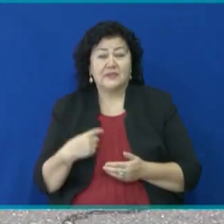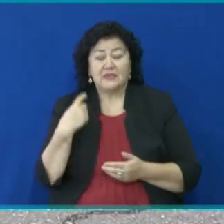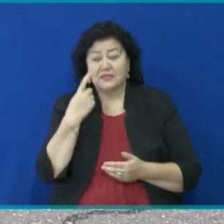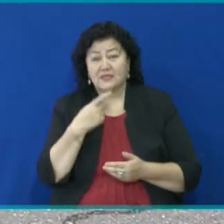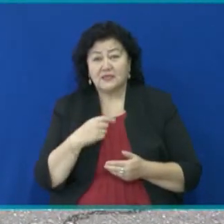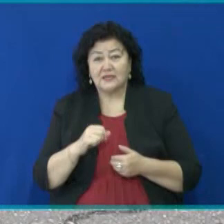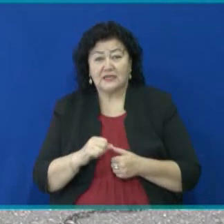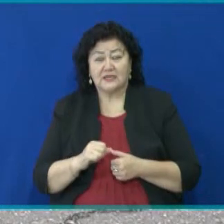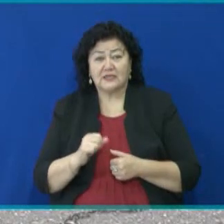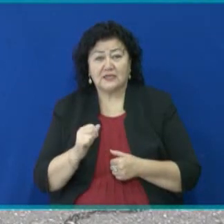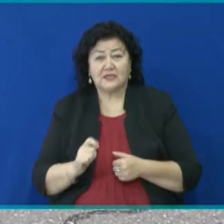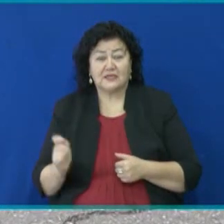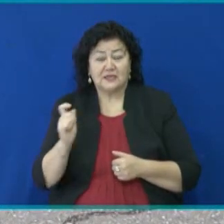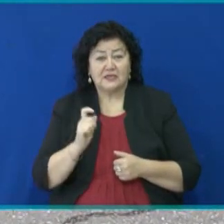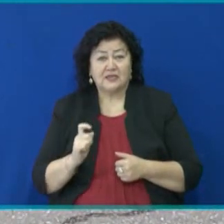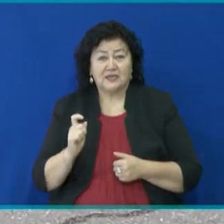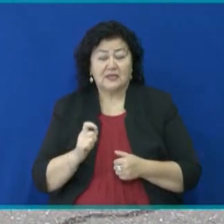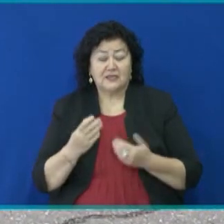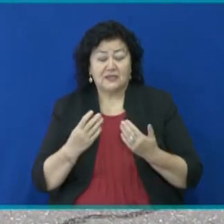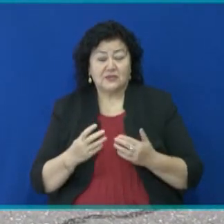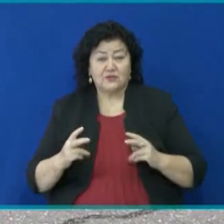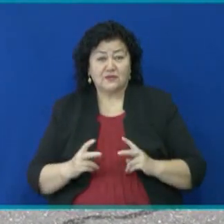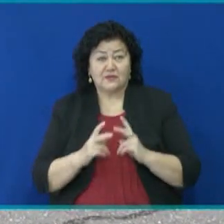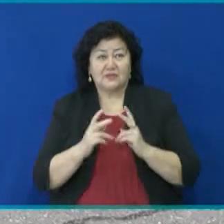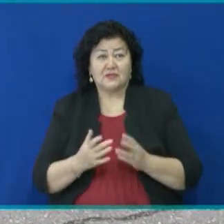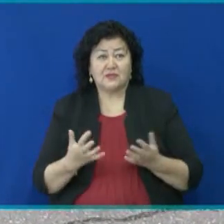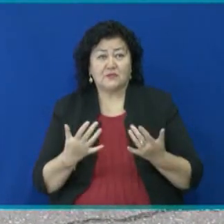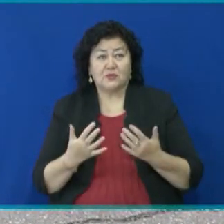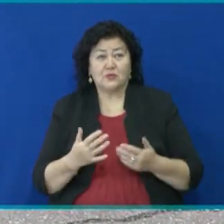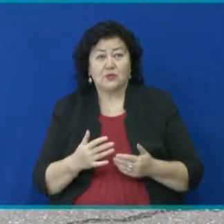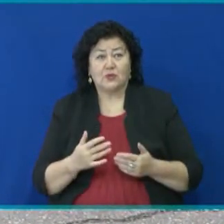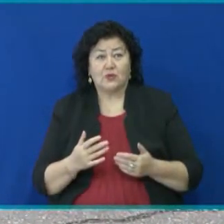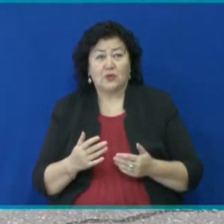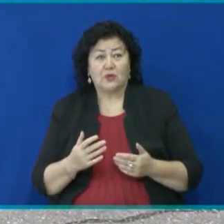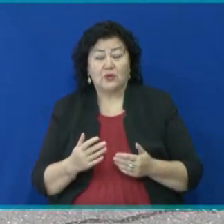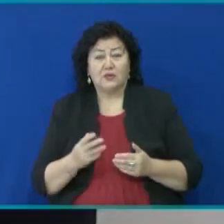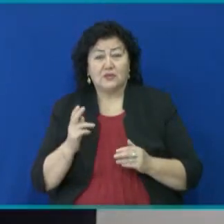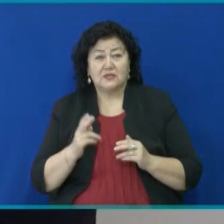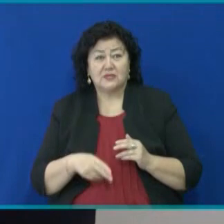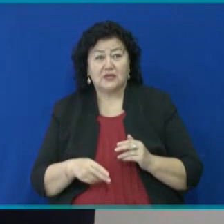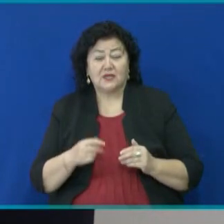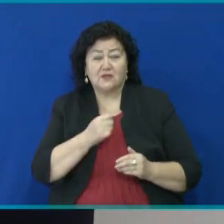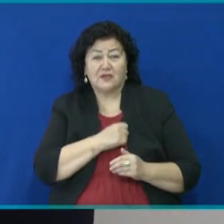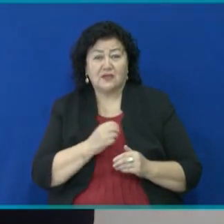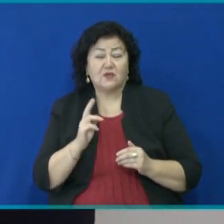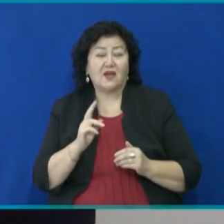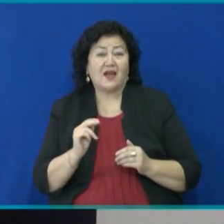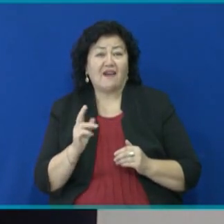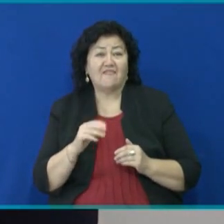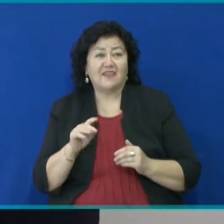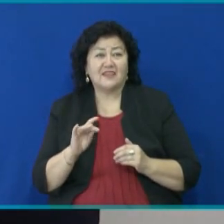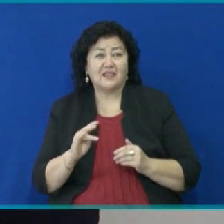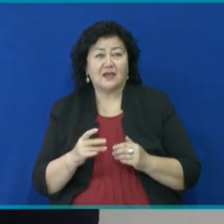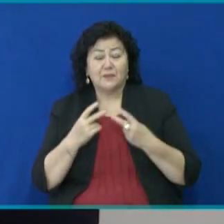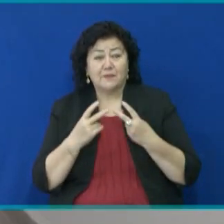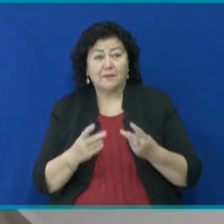қалай жасалған? Енді қазіргі кезде балалардың көбісі әскери кафедраға қызығушылық білдіріп отыр, өткісі келеді. Жатақхана ғимараты құрылыс